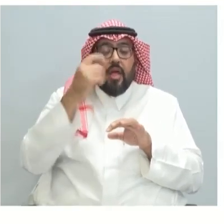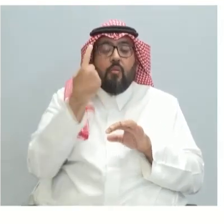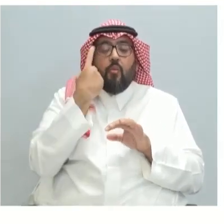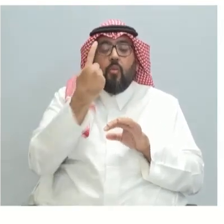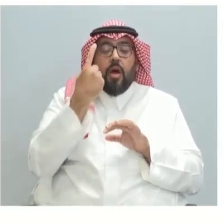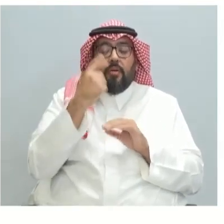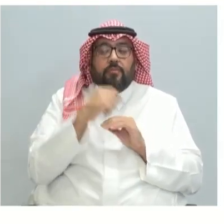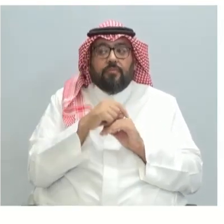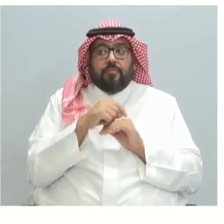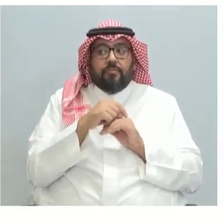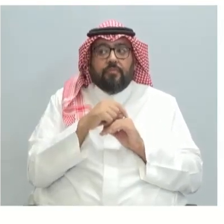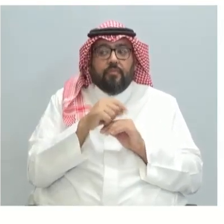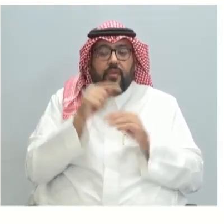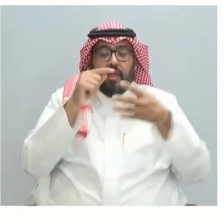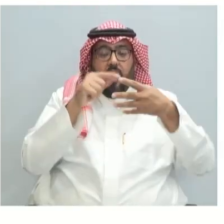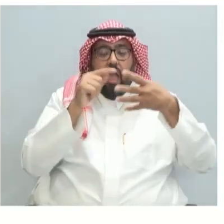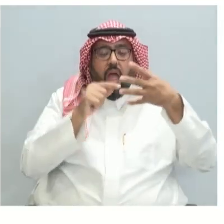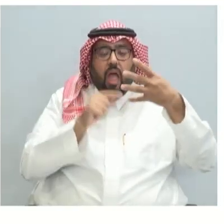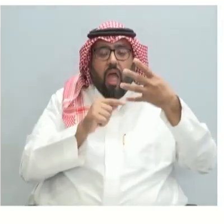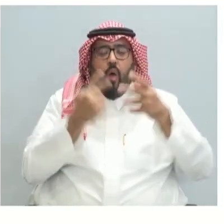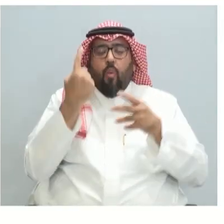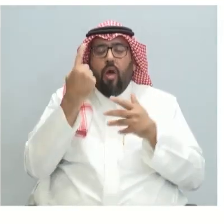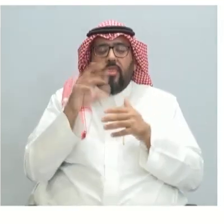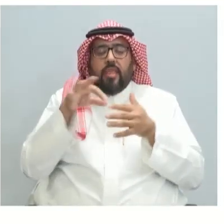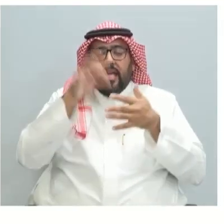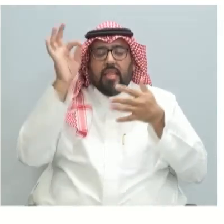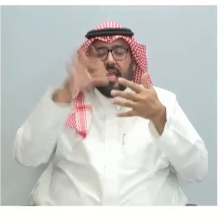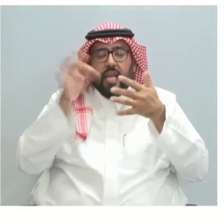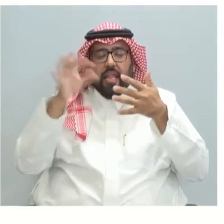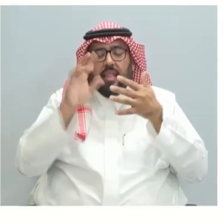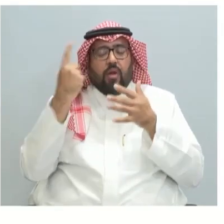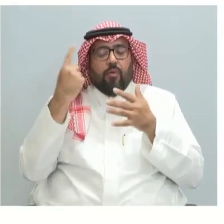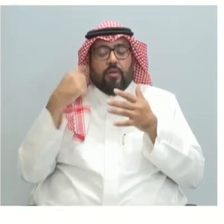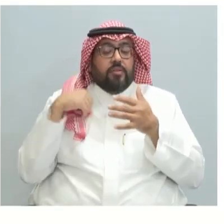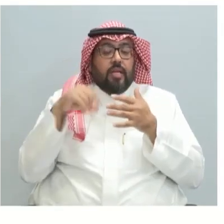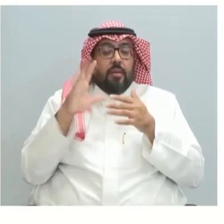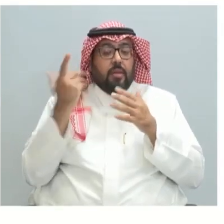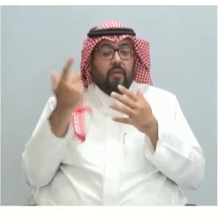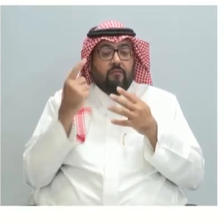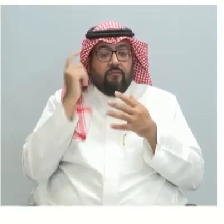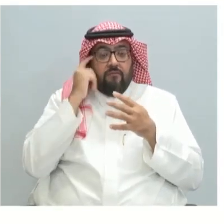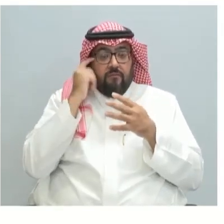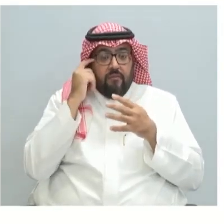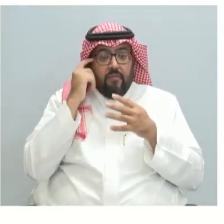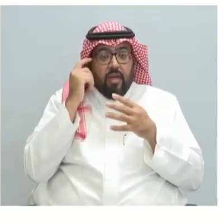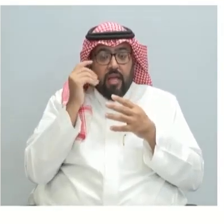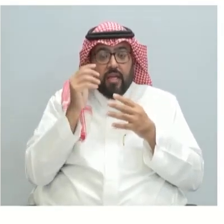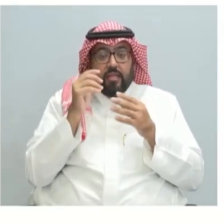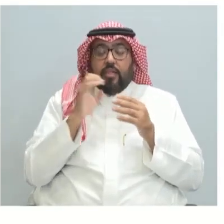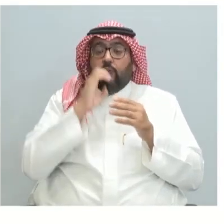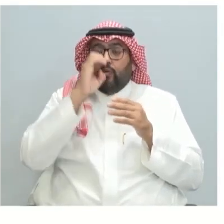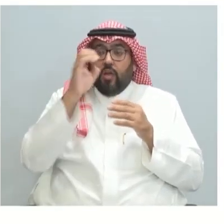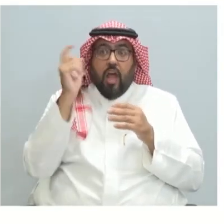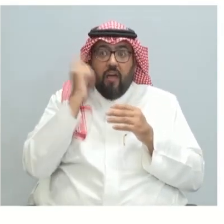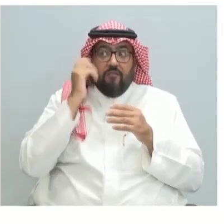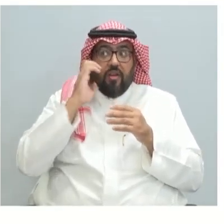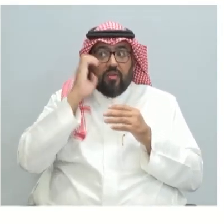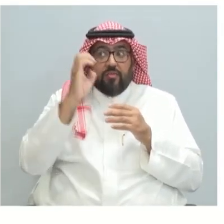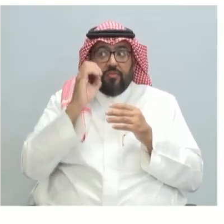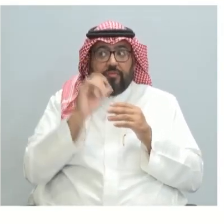نعرف ان كل طالب قد حدد نوع واحد فقط من الخضروات لكي نستطيع ان نعرف هذه الاجابه